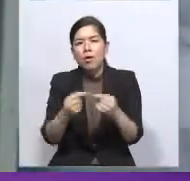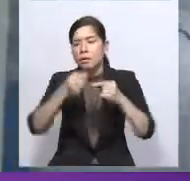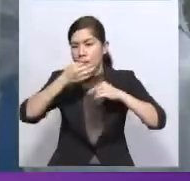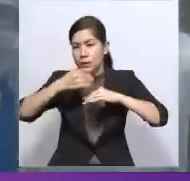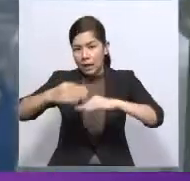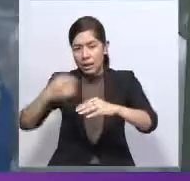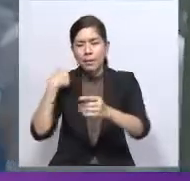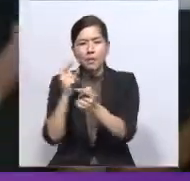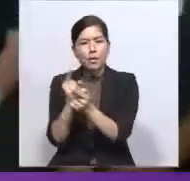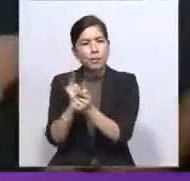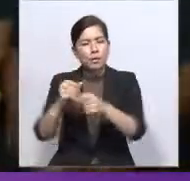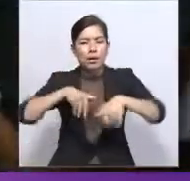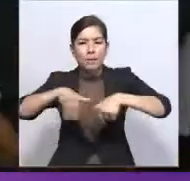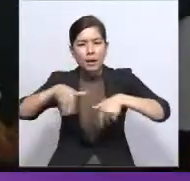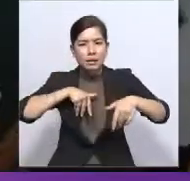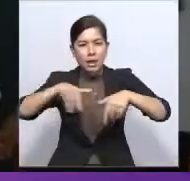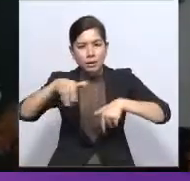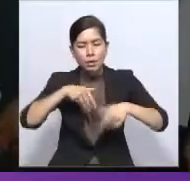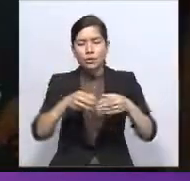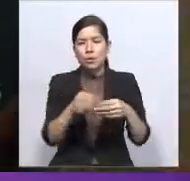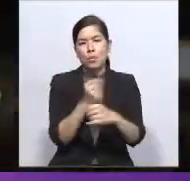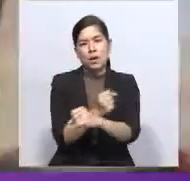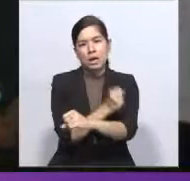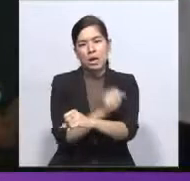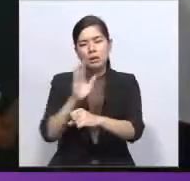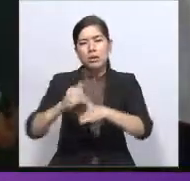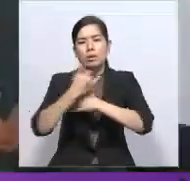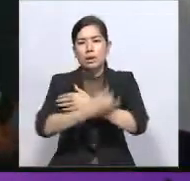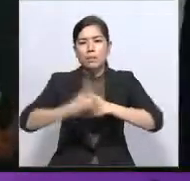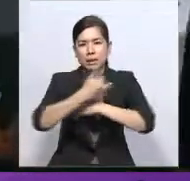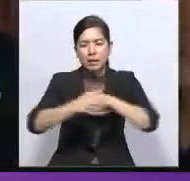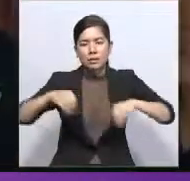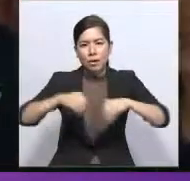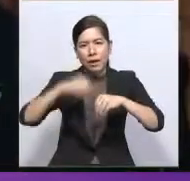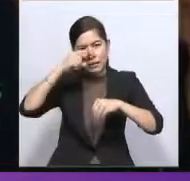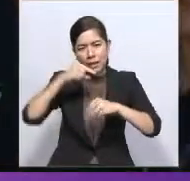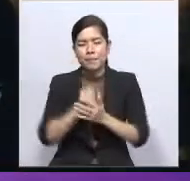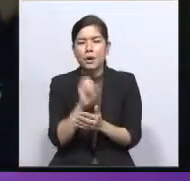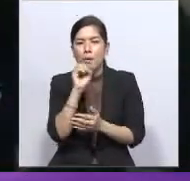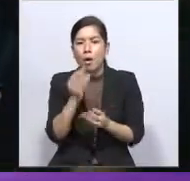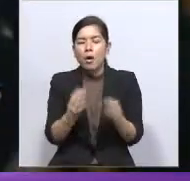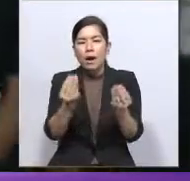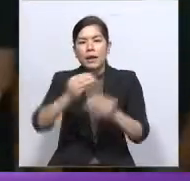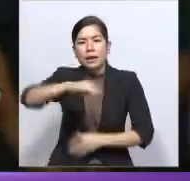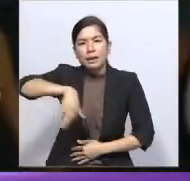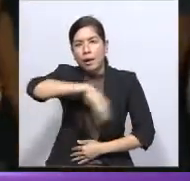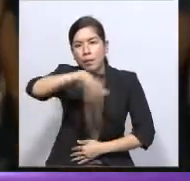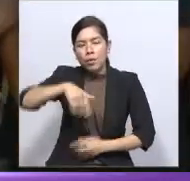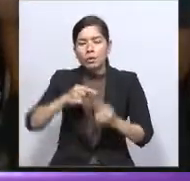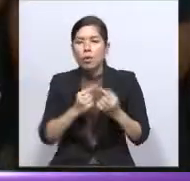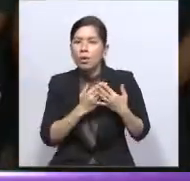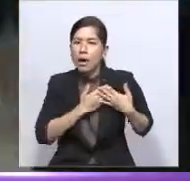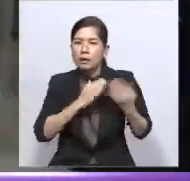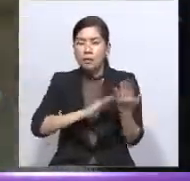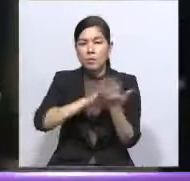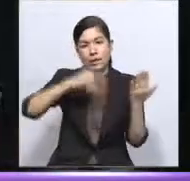ายพนักงานซึ่งส่วนใหญ่เป็นแรงงานจากประเทศเพื่อนบ้านพร้อมฝากให้ทุกคนรักกันรักประเทศไทยและประเทศของ